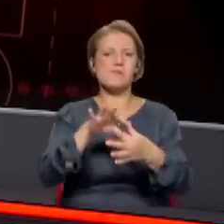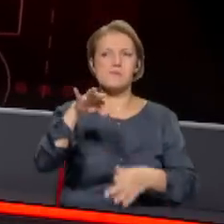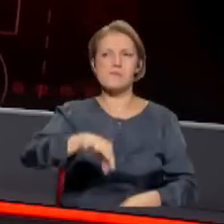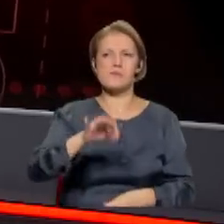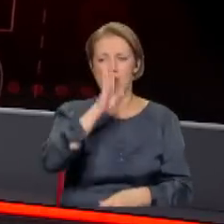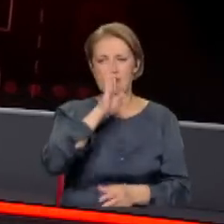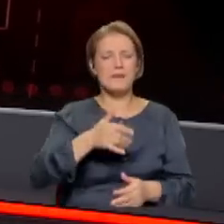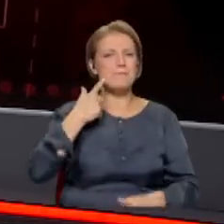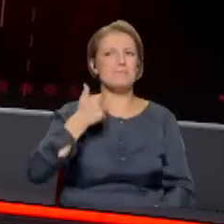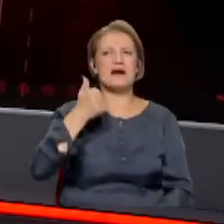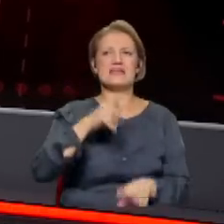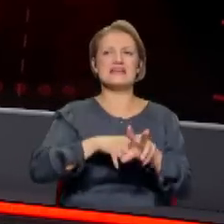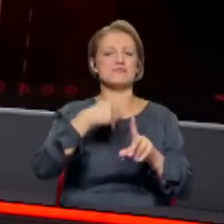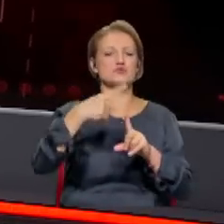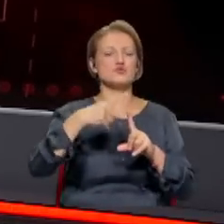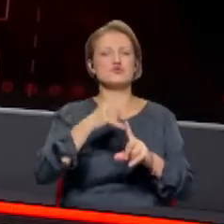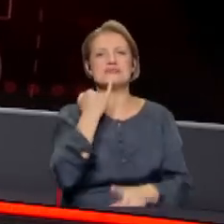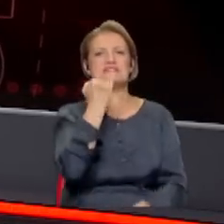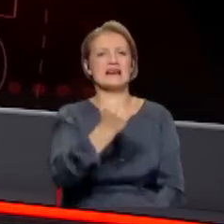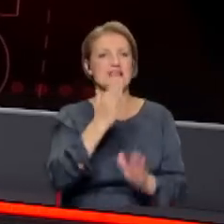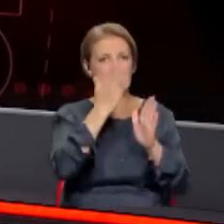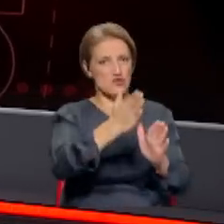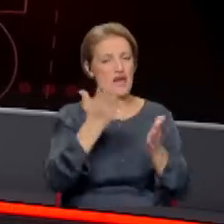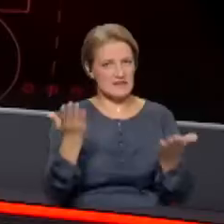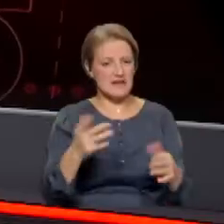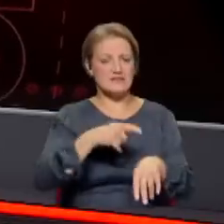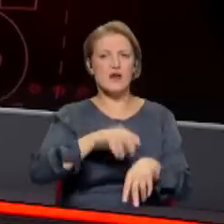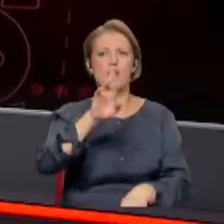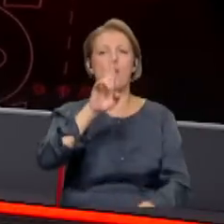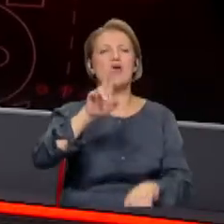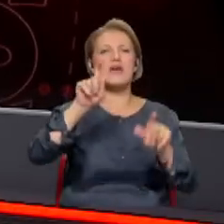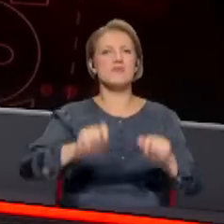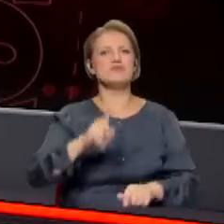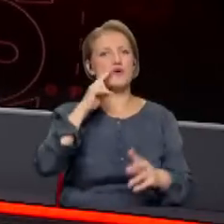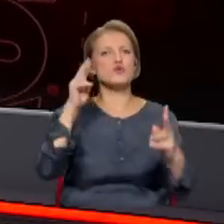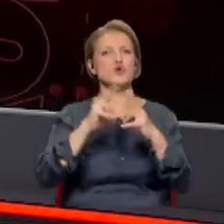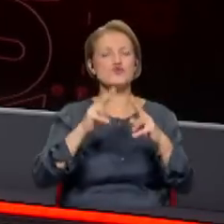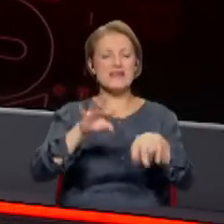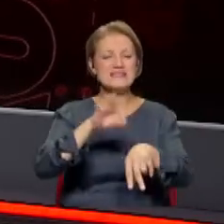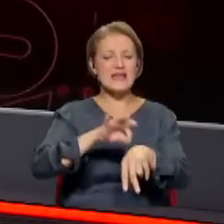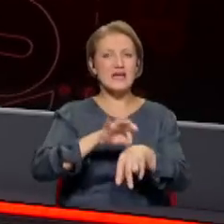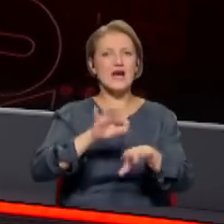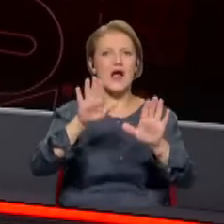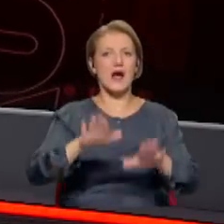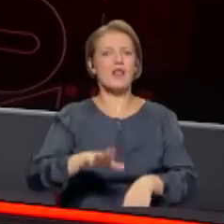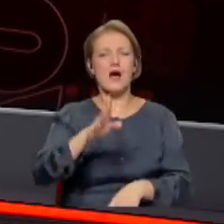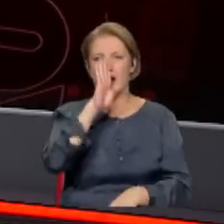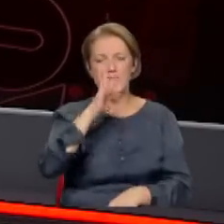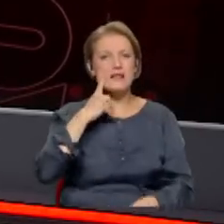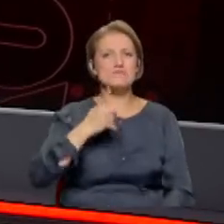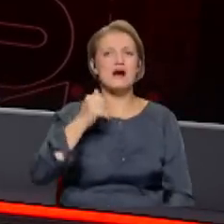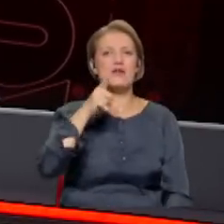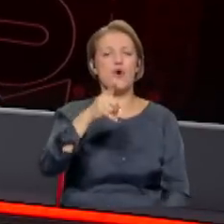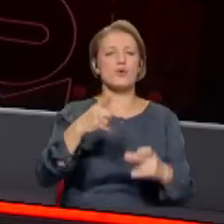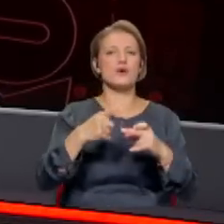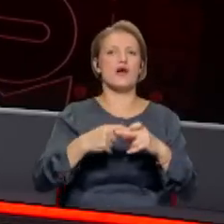bugün Adalet Bakanı Yılmaz Tunç'u ziyaret edecekti. Saat 12'de yapılacak görüşmeye dakikalar kala Adalet Bakanı